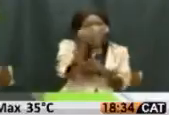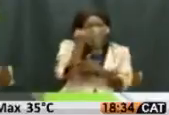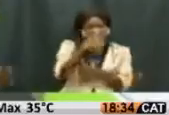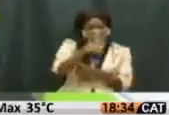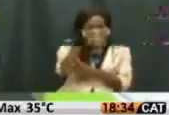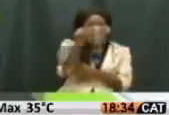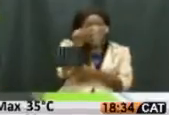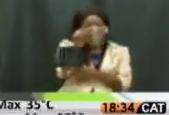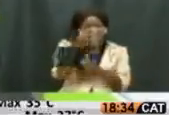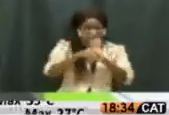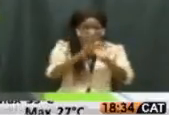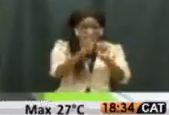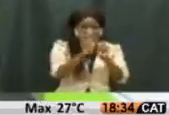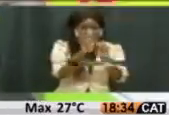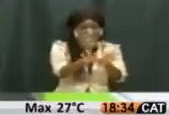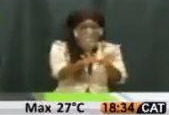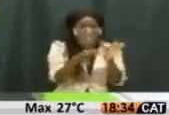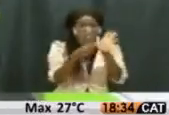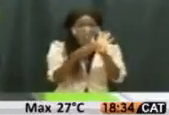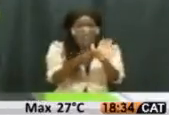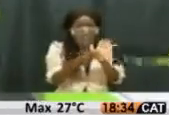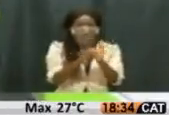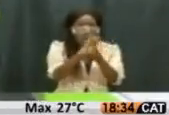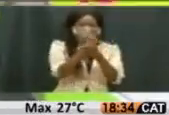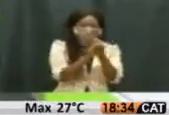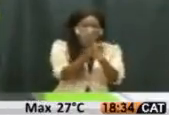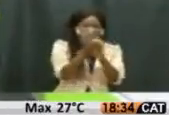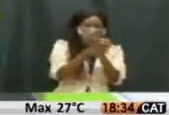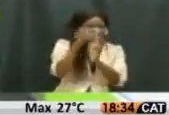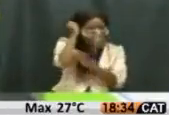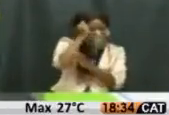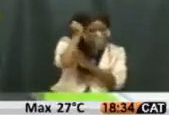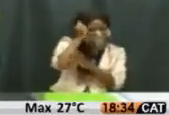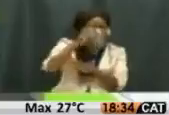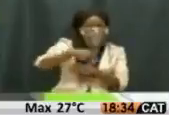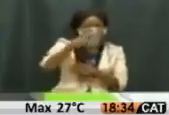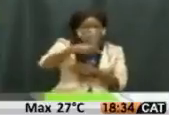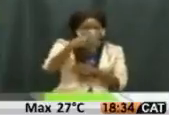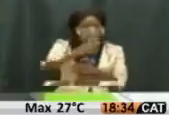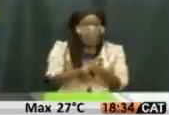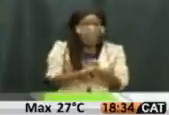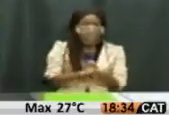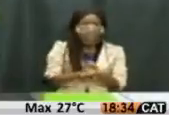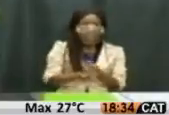pafupi ndi sopo manja ndithu kumavala mamaski